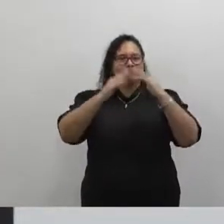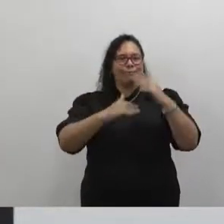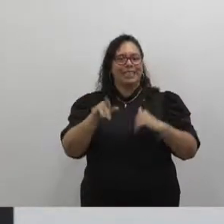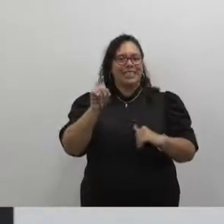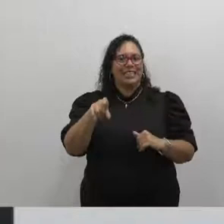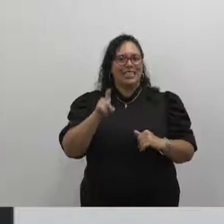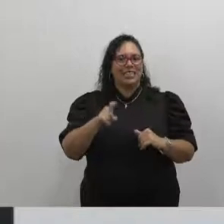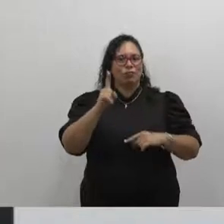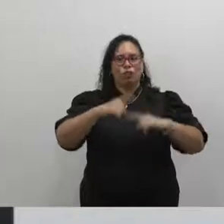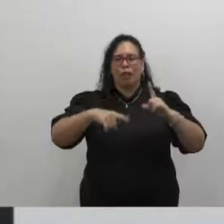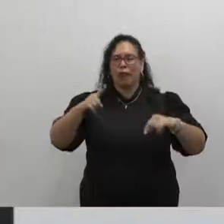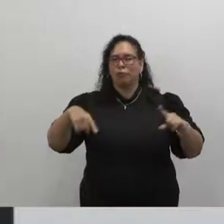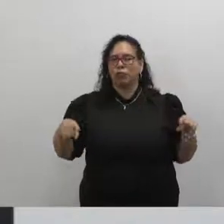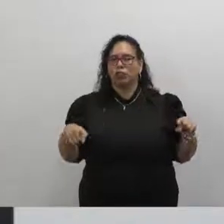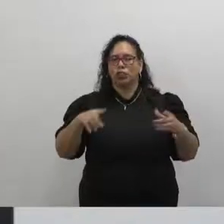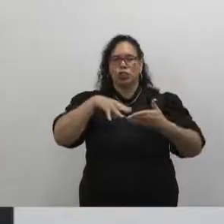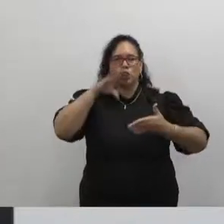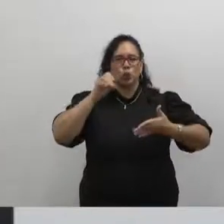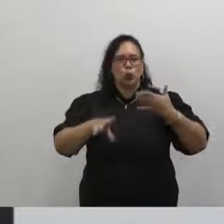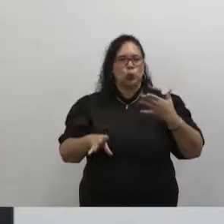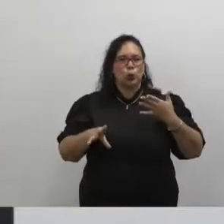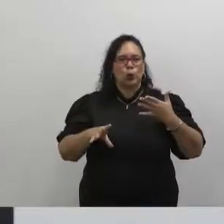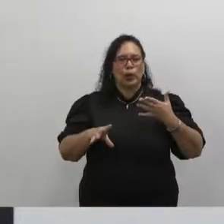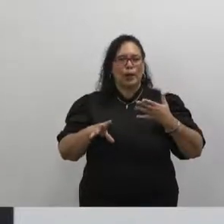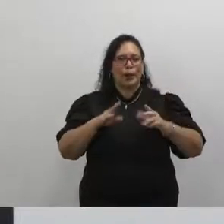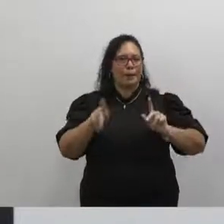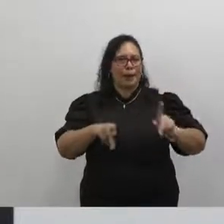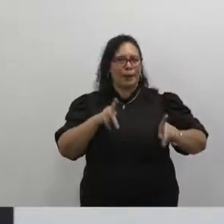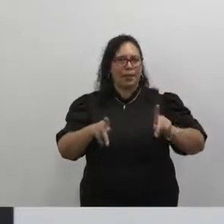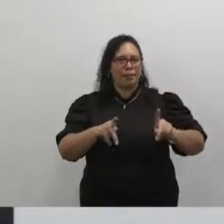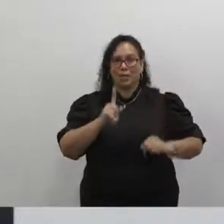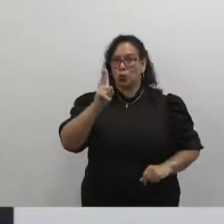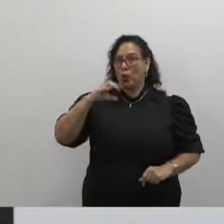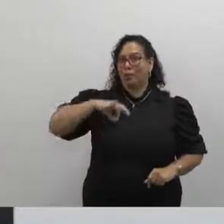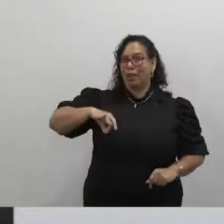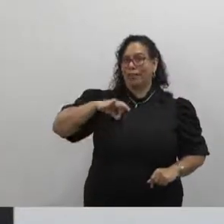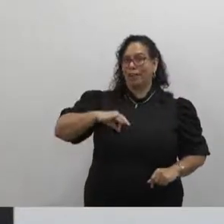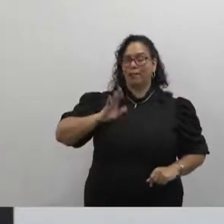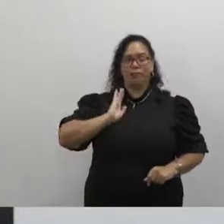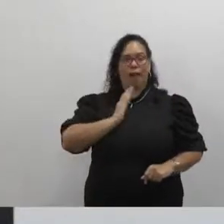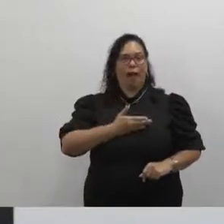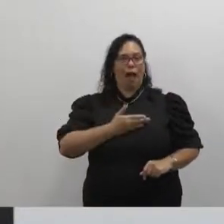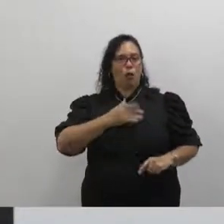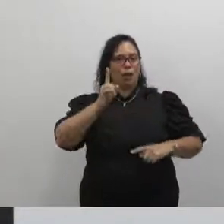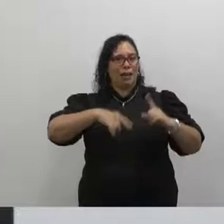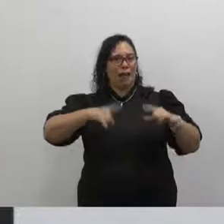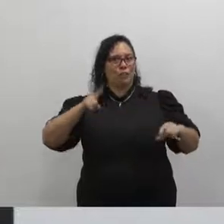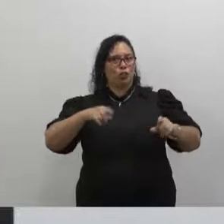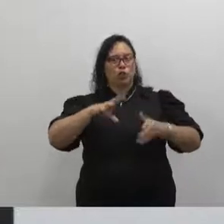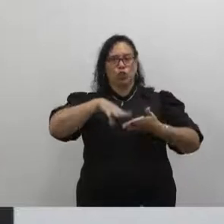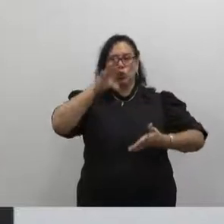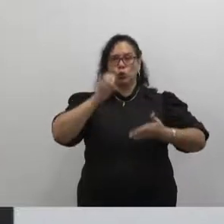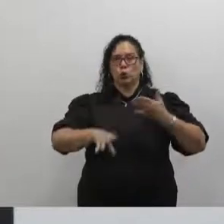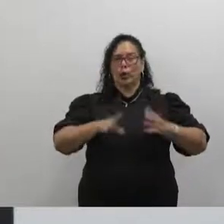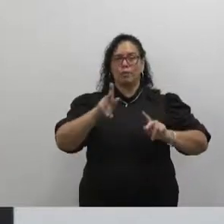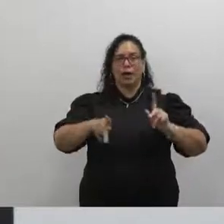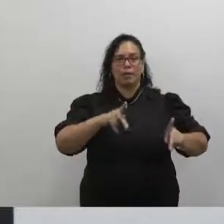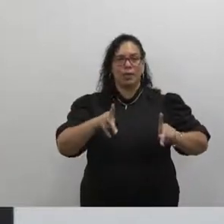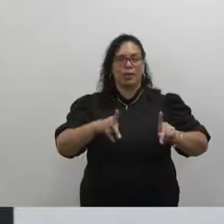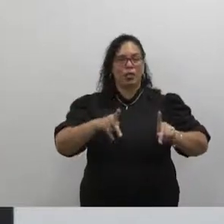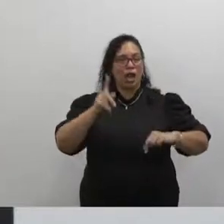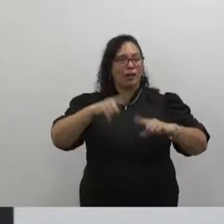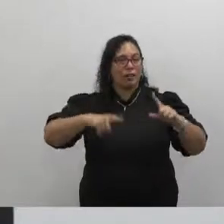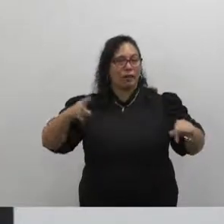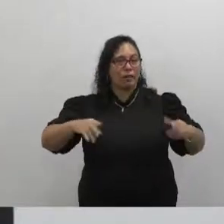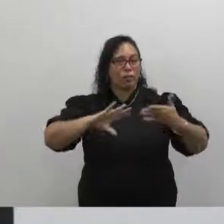hai một tiêu dương trời tại kết cú nâng bê nà dương sang song xả lá riêng cài lòng o xả lá riêng nâng dương kết cú âm bì sơ dịp hiệp chùm rô bì bà rù